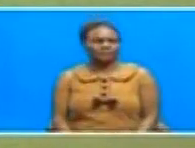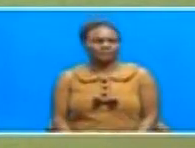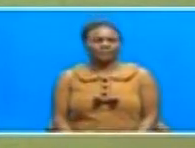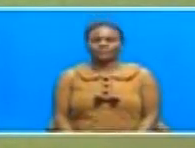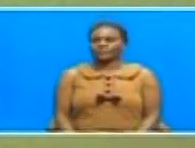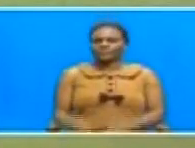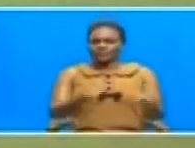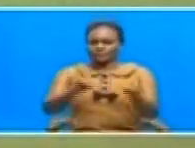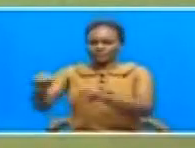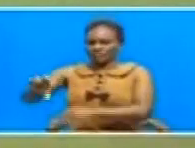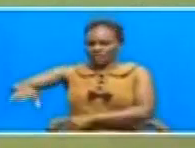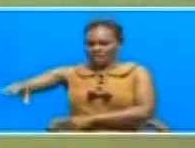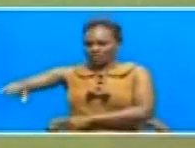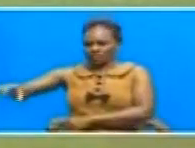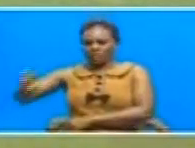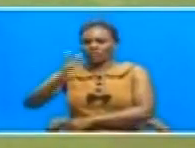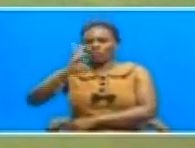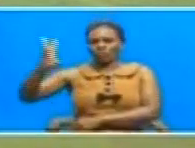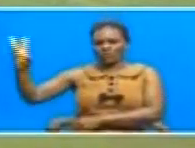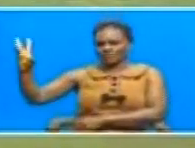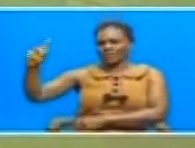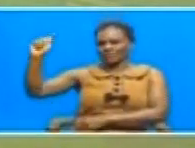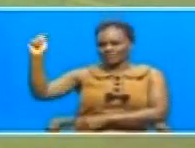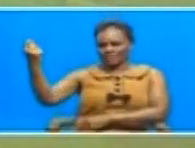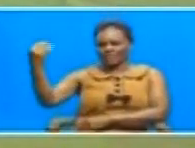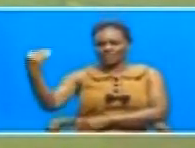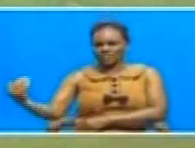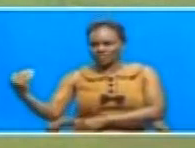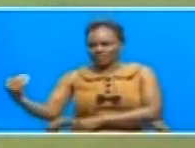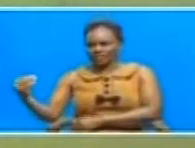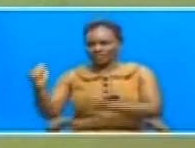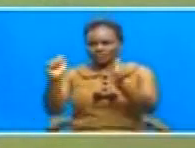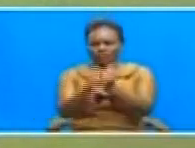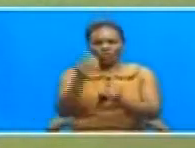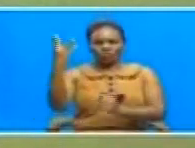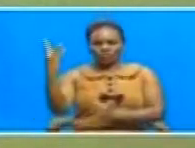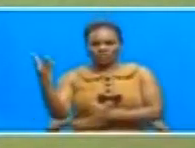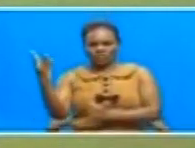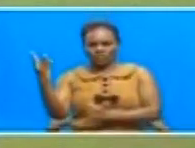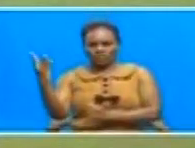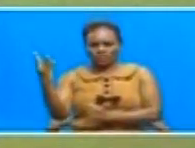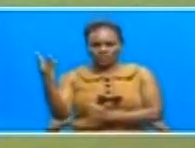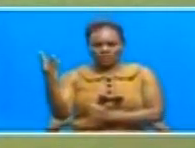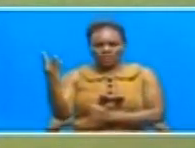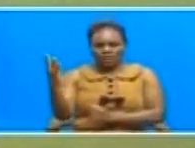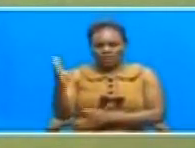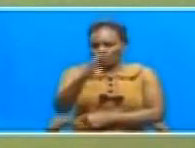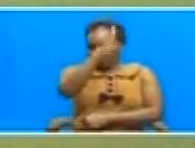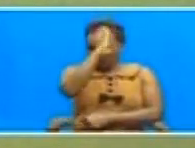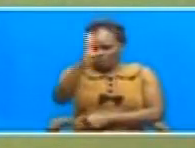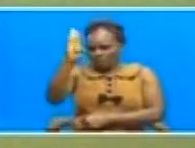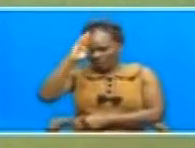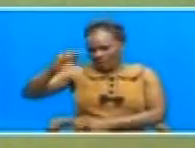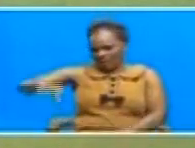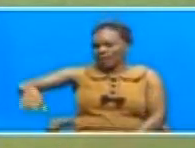Na mtuelekee katika kaunti ya magharibi mwa Kenya, ambako wanafunzi 19 wa shule ya upili ya St. Mary's Kababi katika kaunti ya